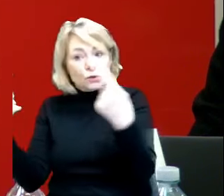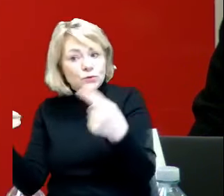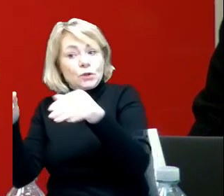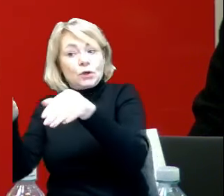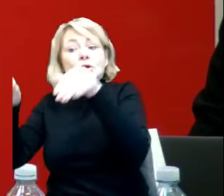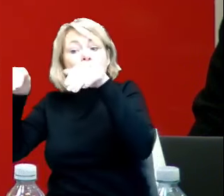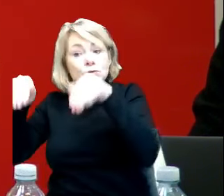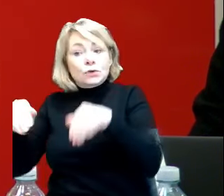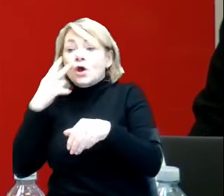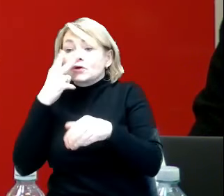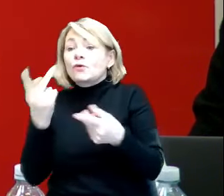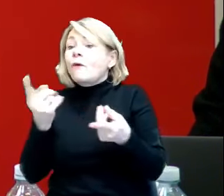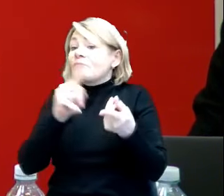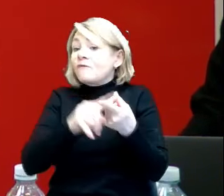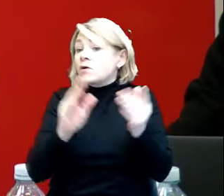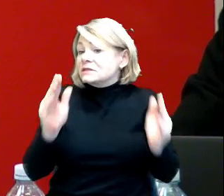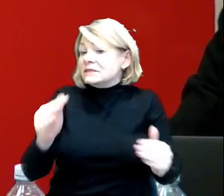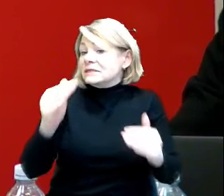nėra